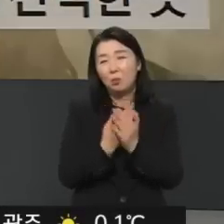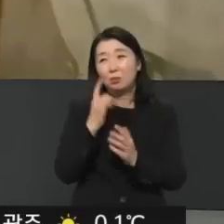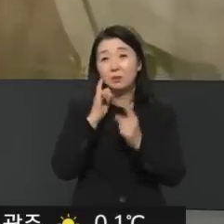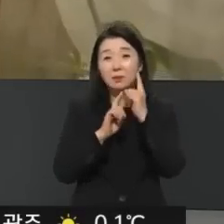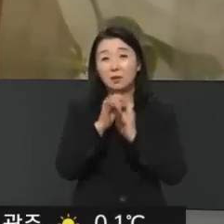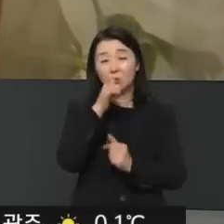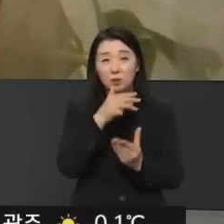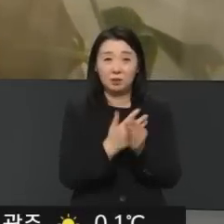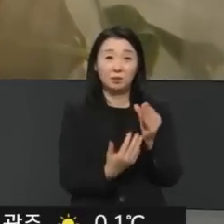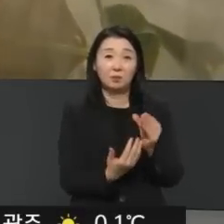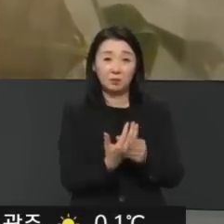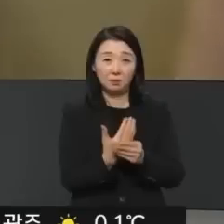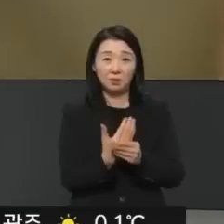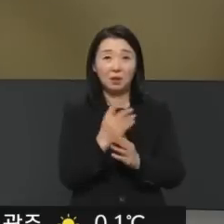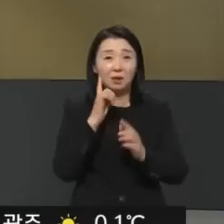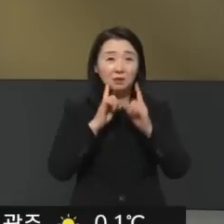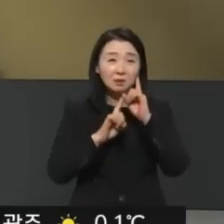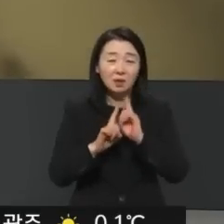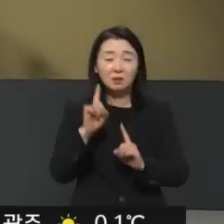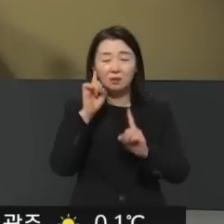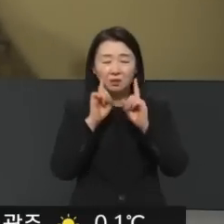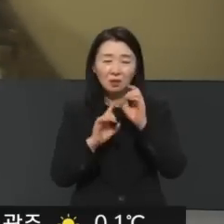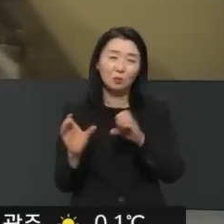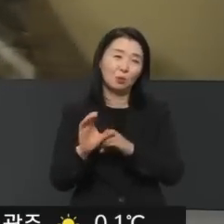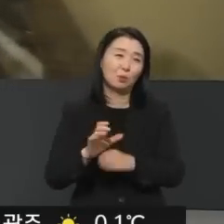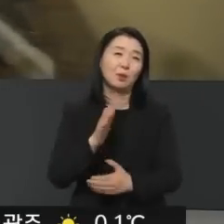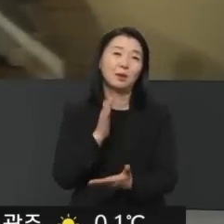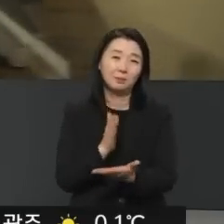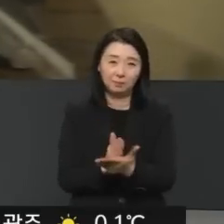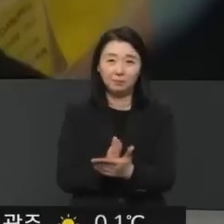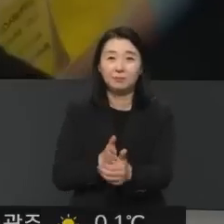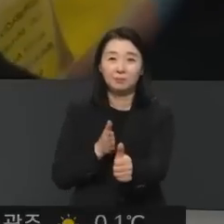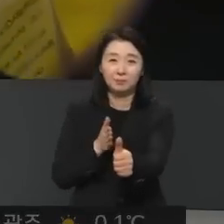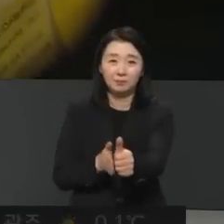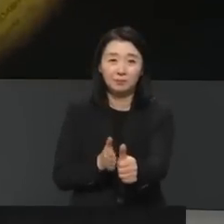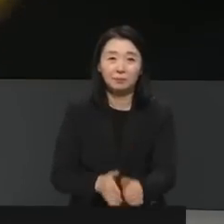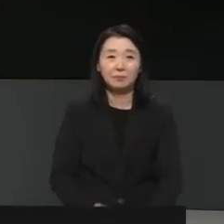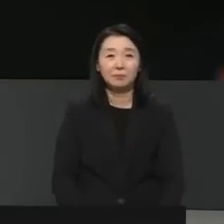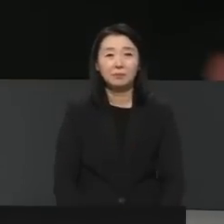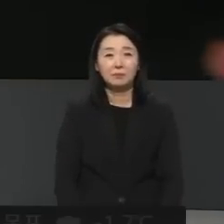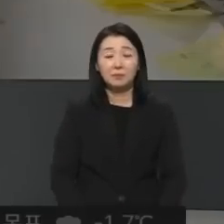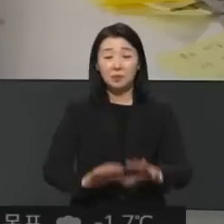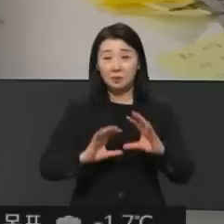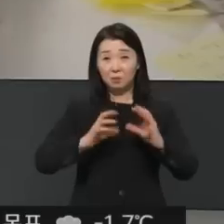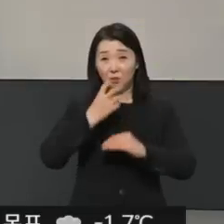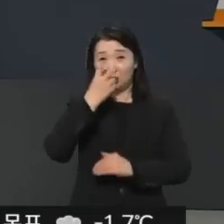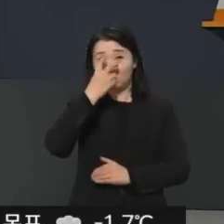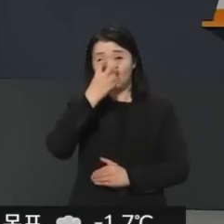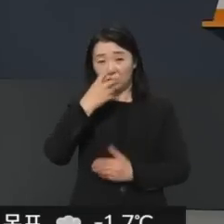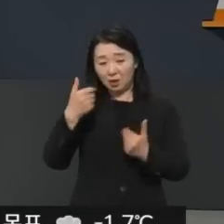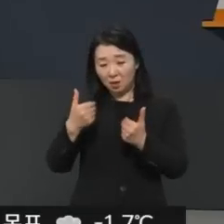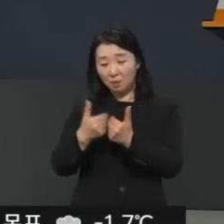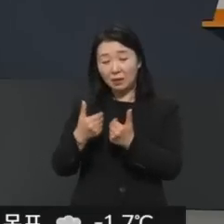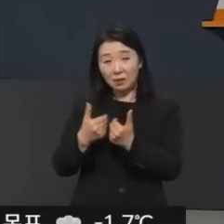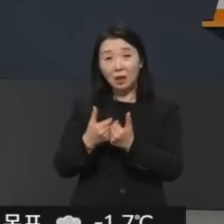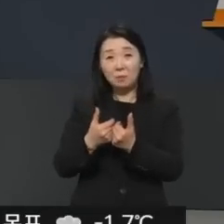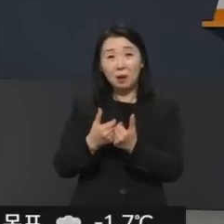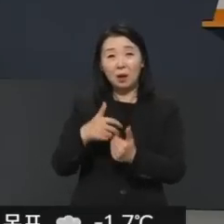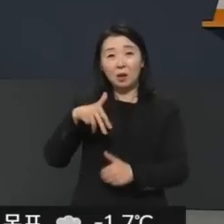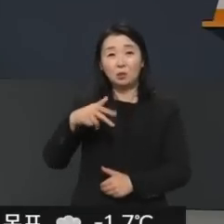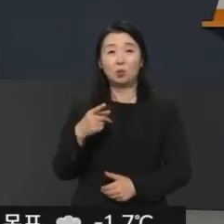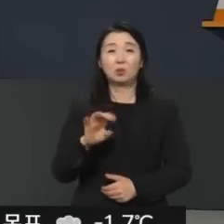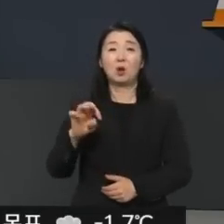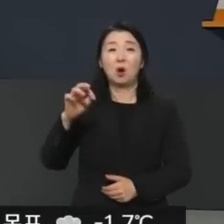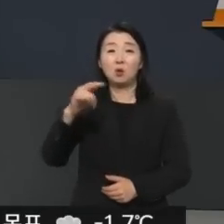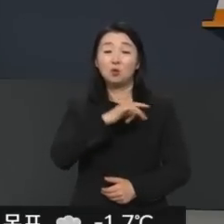이태원 참사입니다. 그 상처에 상처를 더하는 일은 더 이상 없어야 할 것 같은데요. 이번 국정조사 반대한 시대전환 조정훈